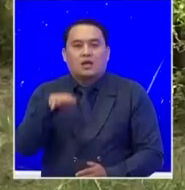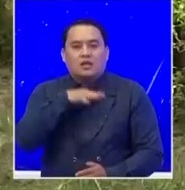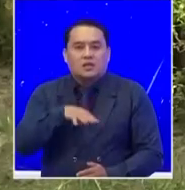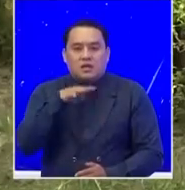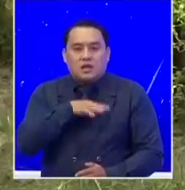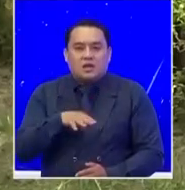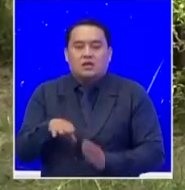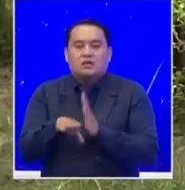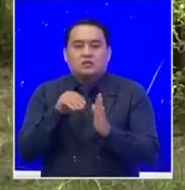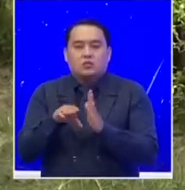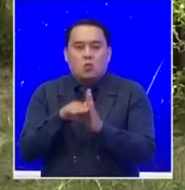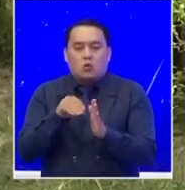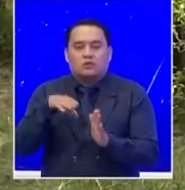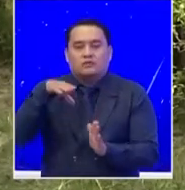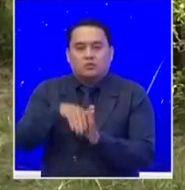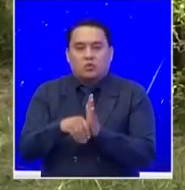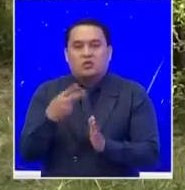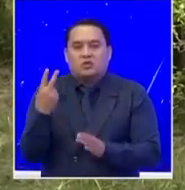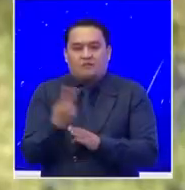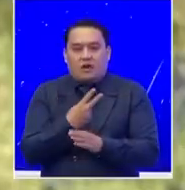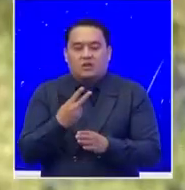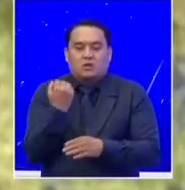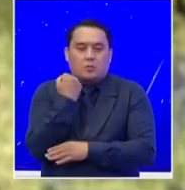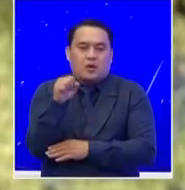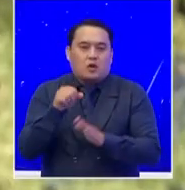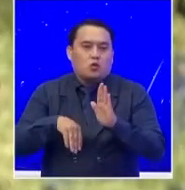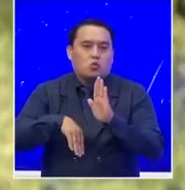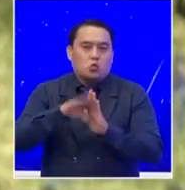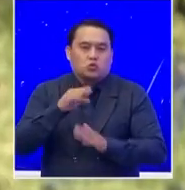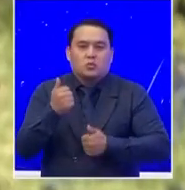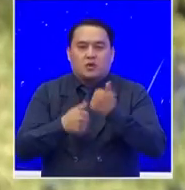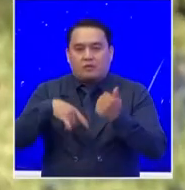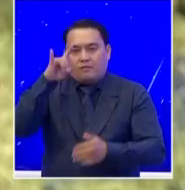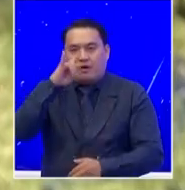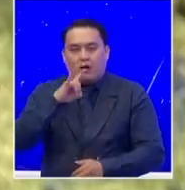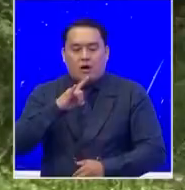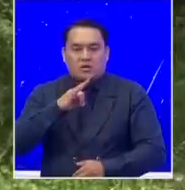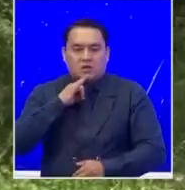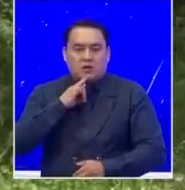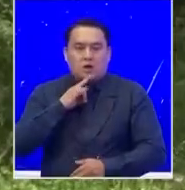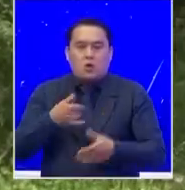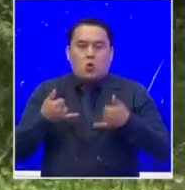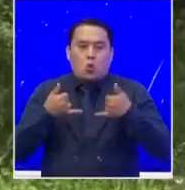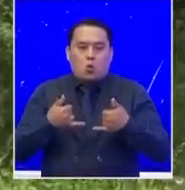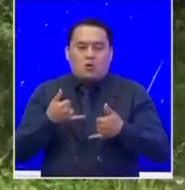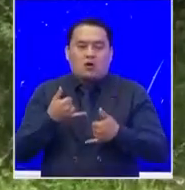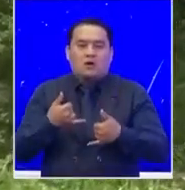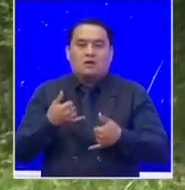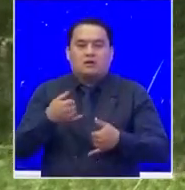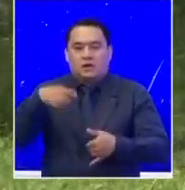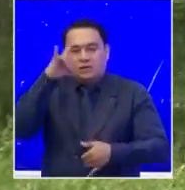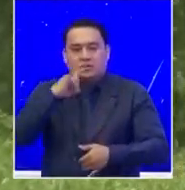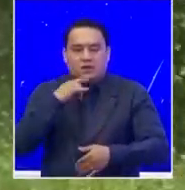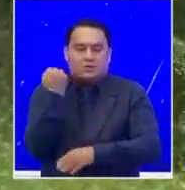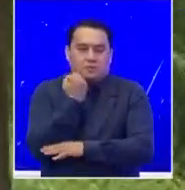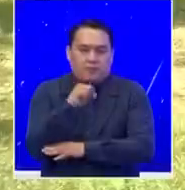костяк сборной области. В командном зачете 2 раза становились лучшими на чемпионате Казахстана и являются обладателями Кубка страны. 13 ребятишек